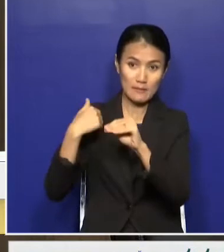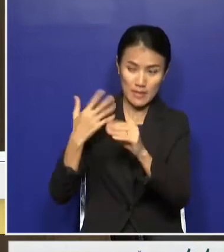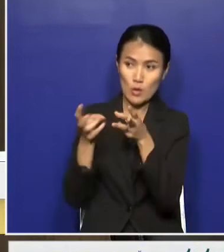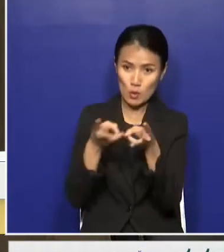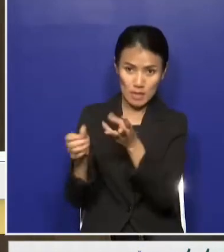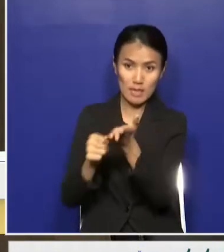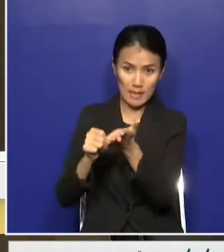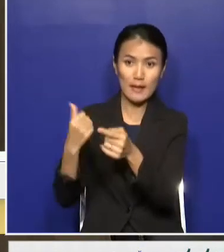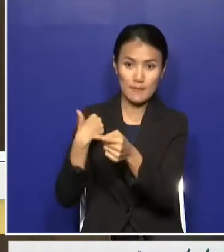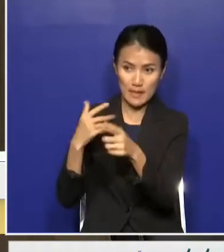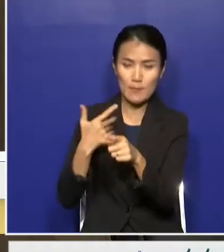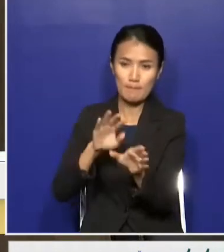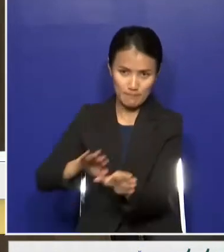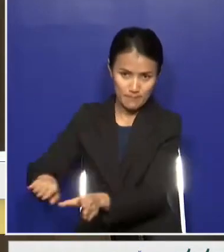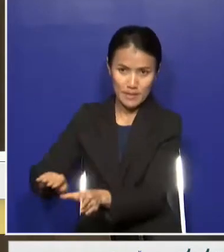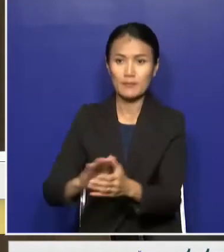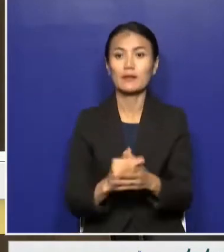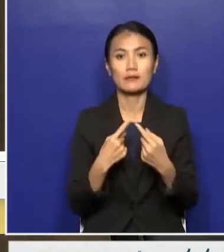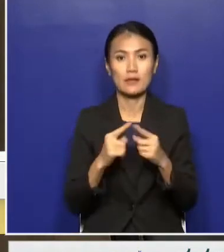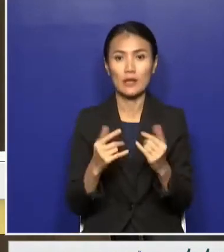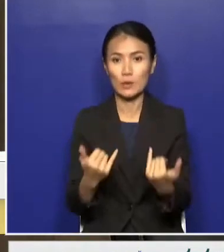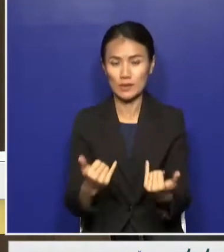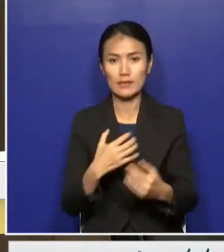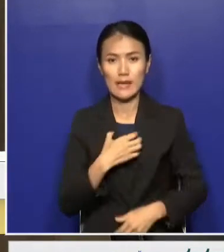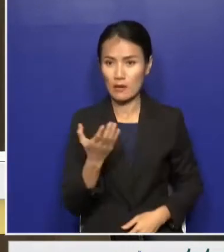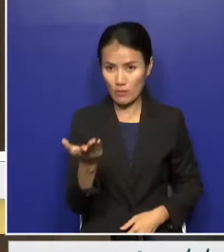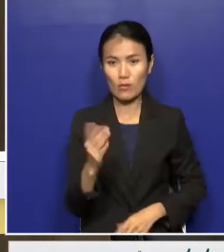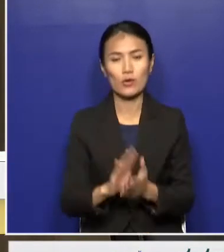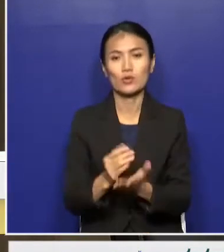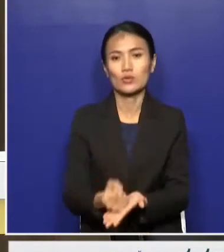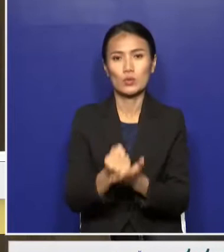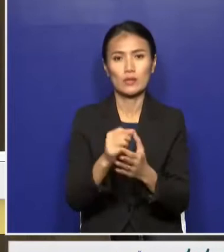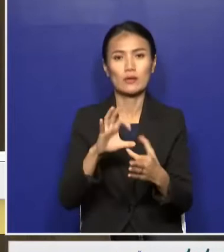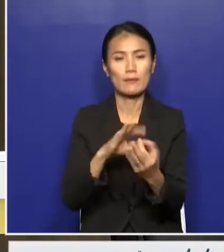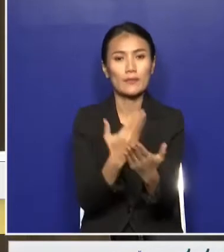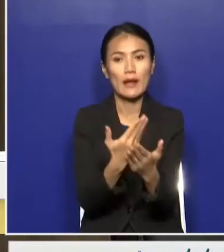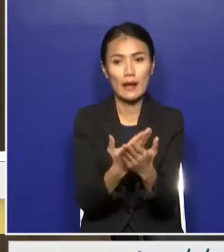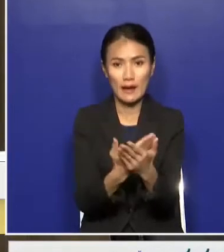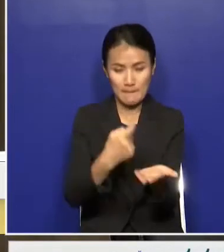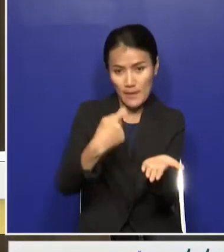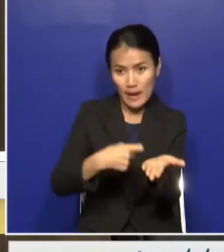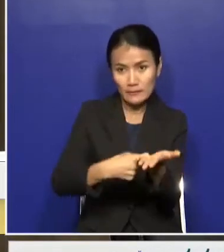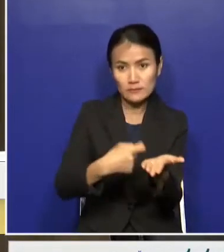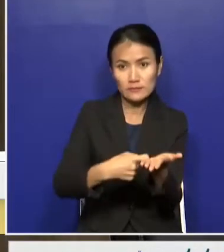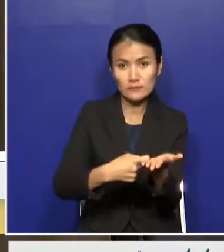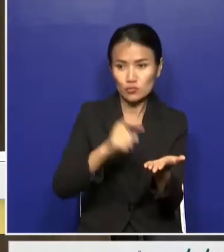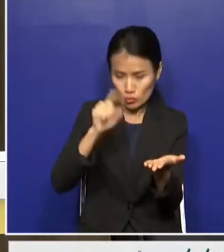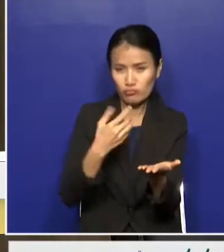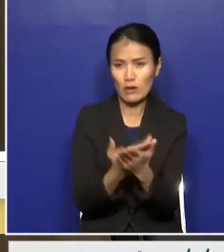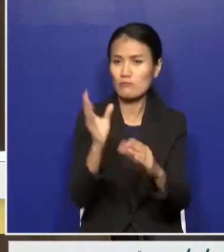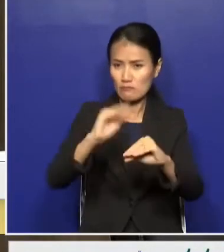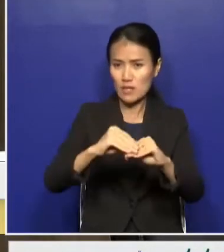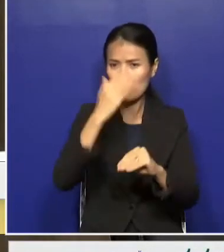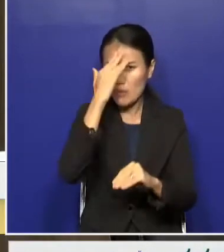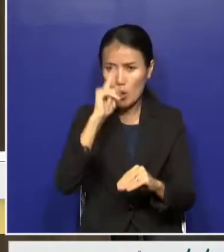องอยากให้ในส่วนของจำนวนการประกันราคาเนี่ยในเรื่องของราคาเนี่ยควรน่าจะเพิ่มขึ้นมากกว่านี้เพราะตอนนี้เนี่